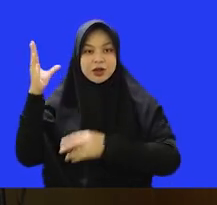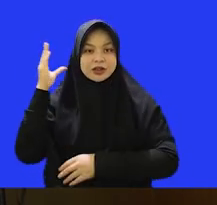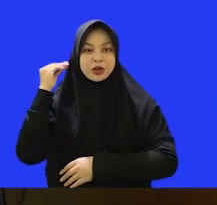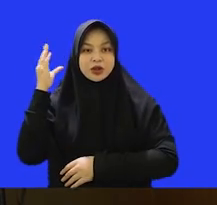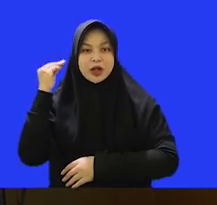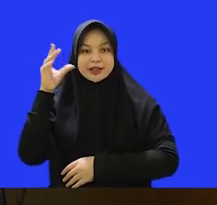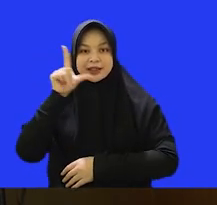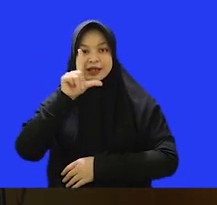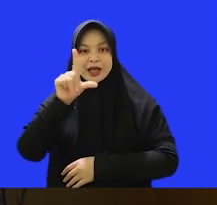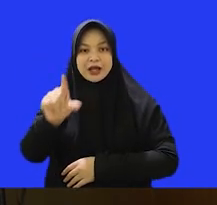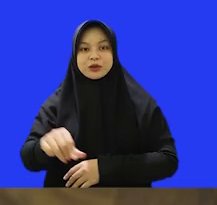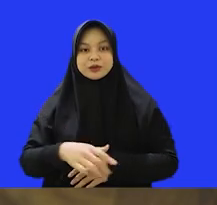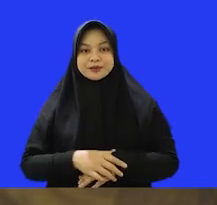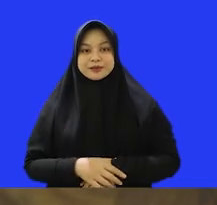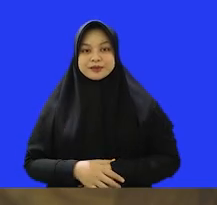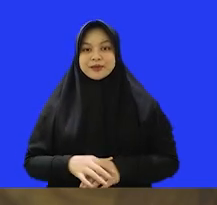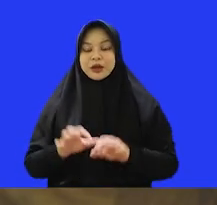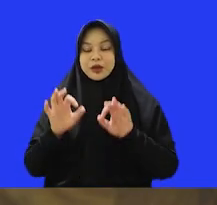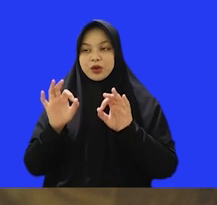jarak jauh.